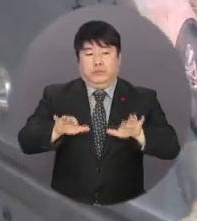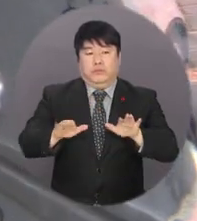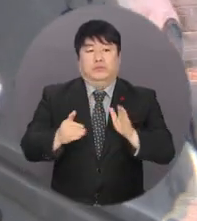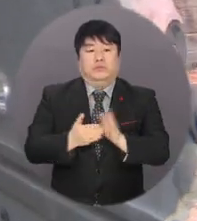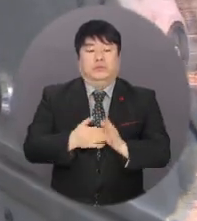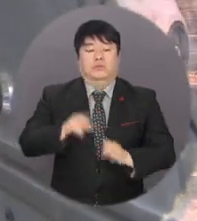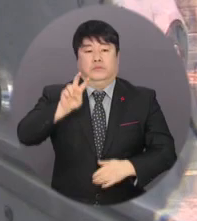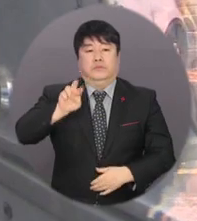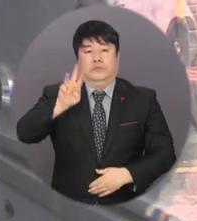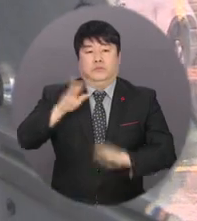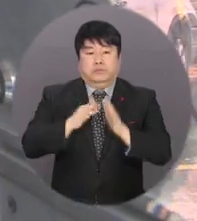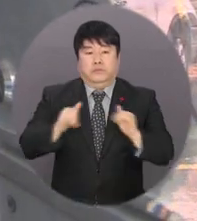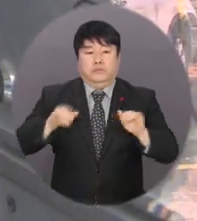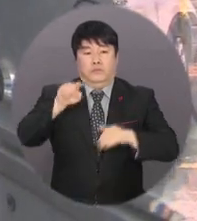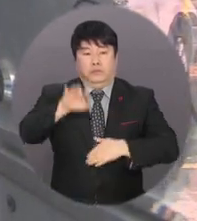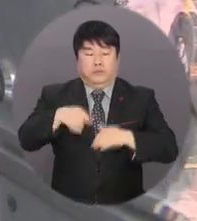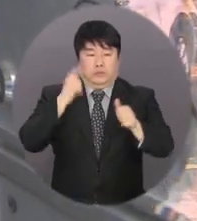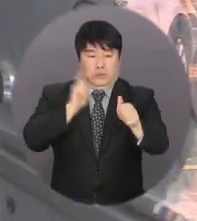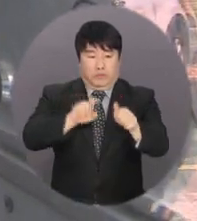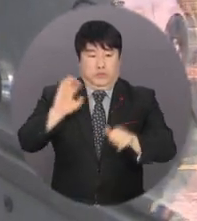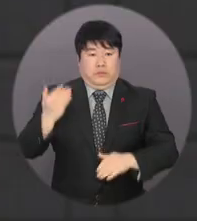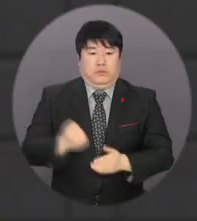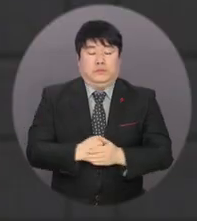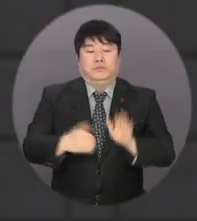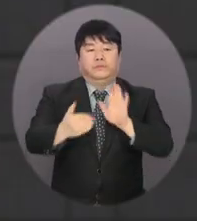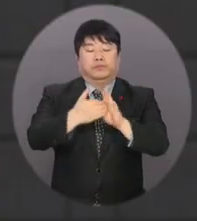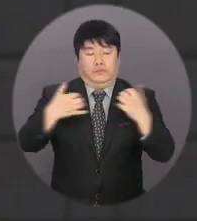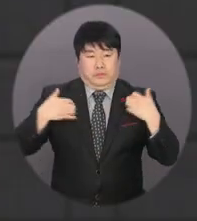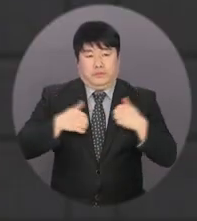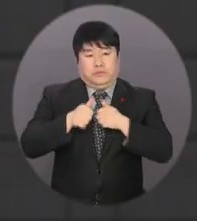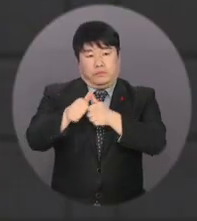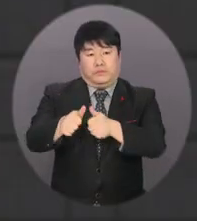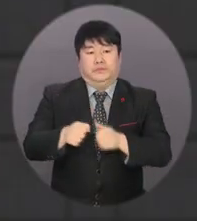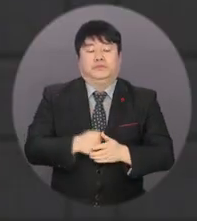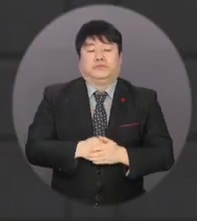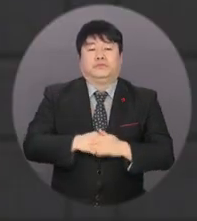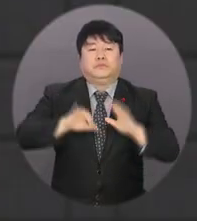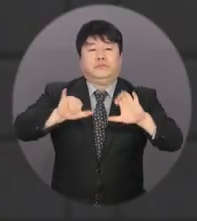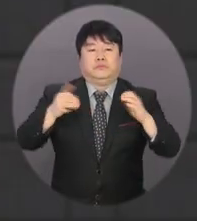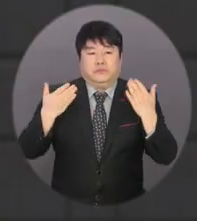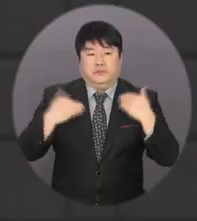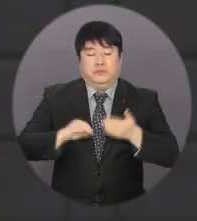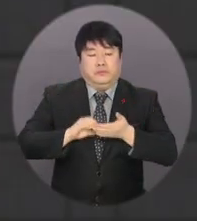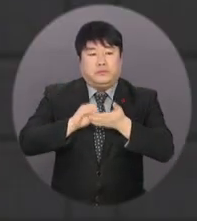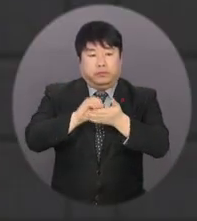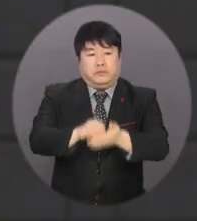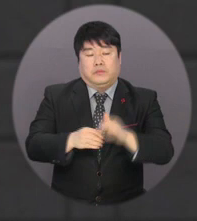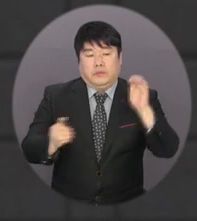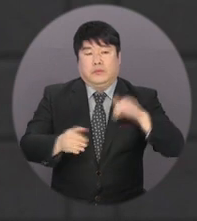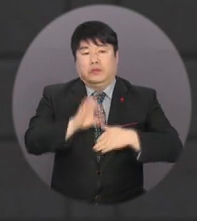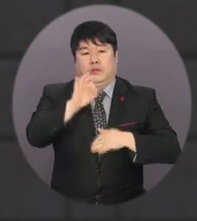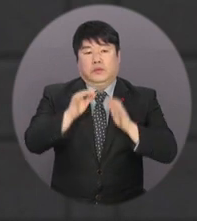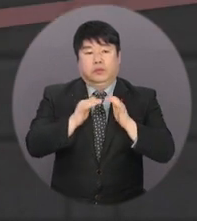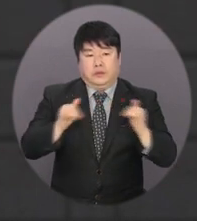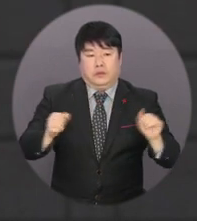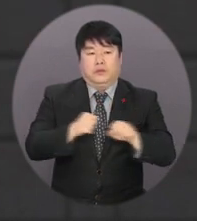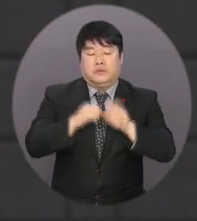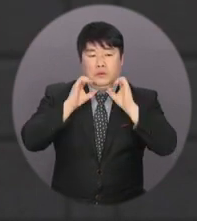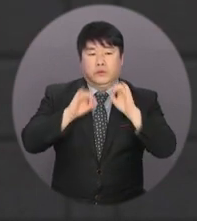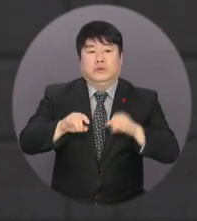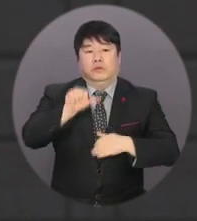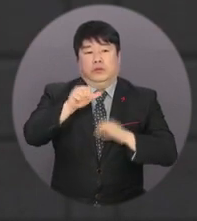23명이 이곳에서 확진 되었습니다 방역 당국에 따르면 국제학교에 등록된 학생 10명과 선교사